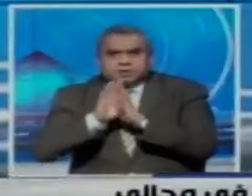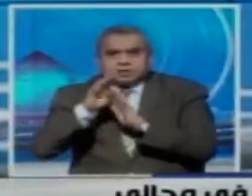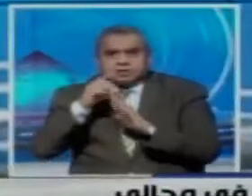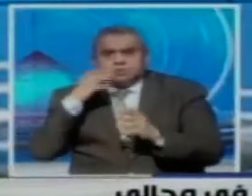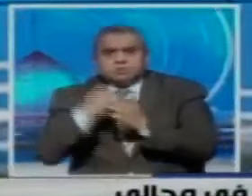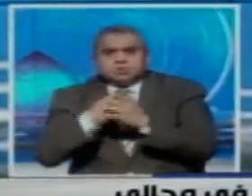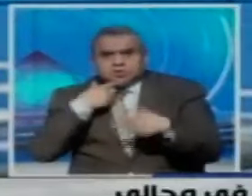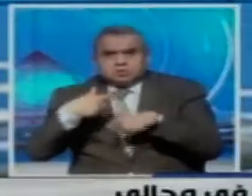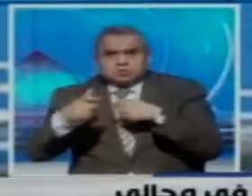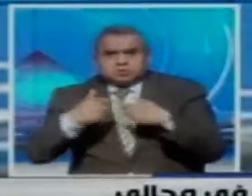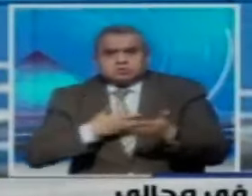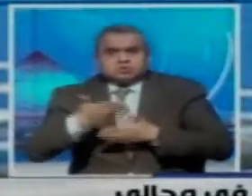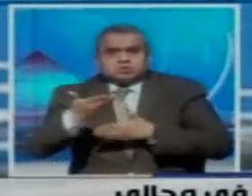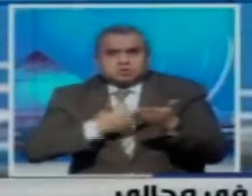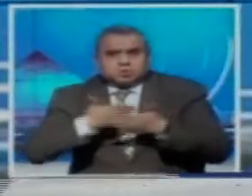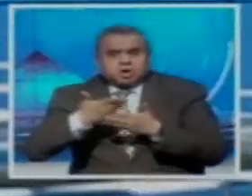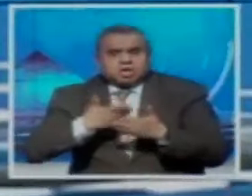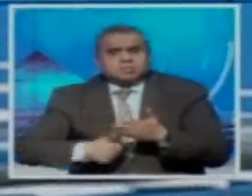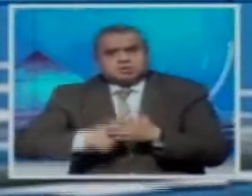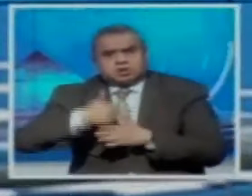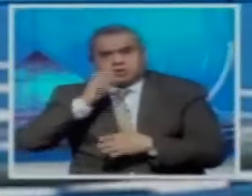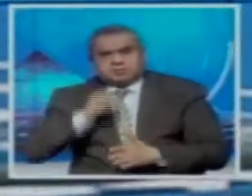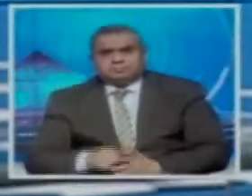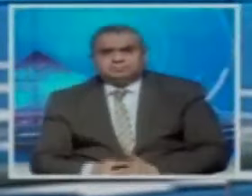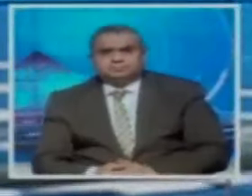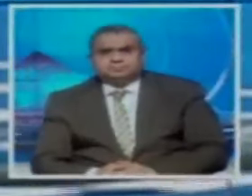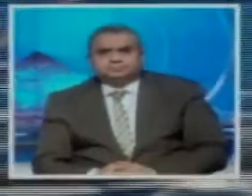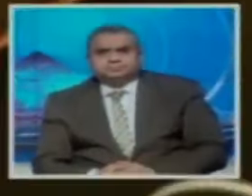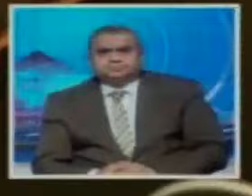المصرية في مجالي اللوجستيات والتجارة.